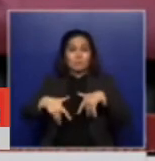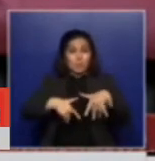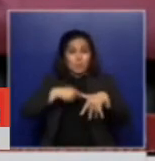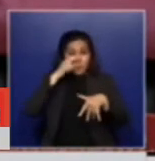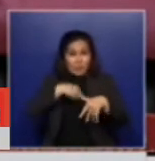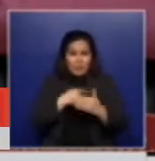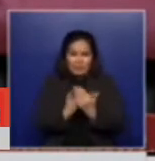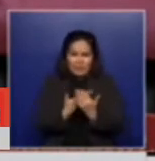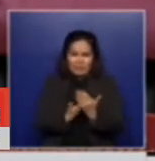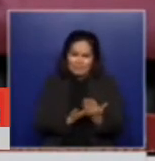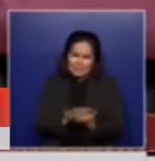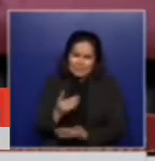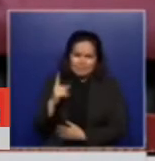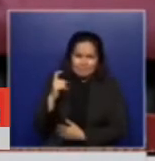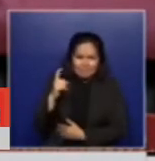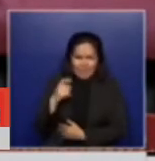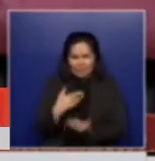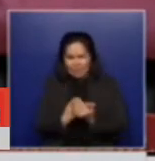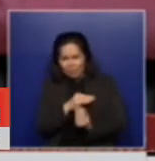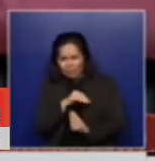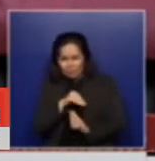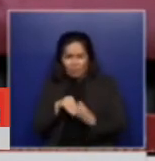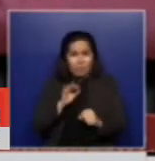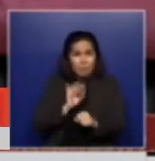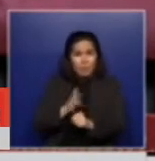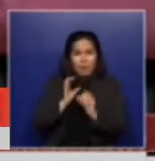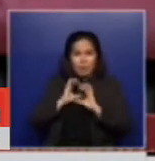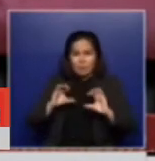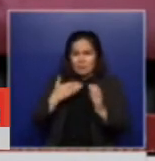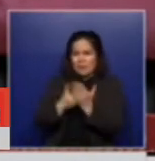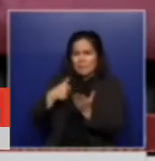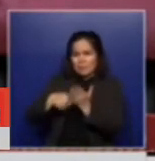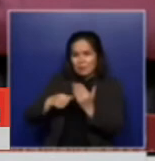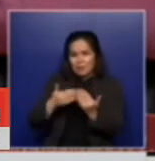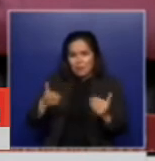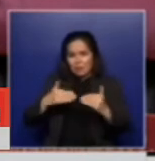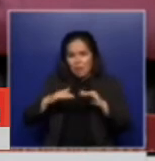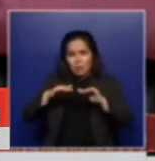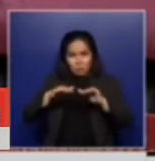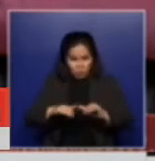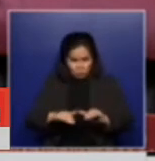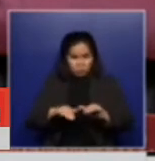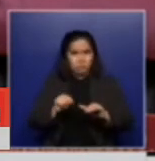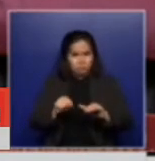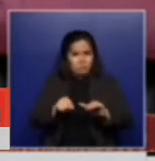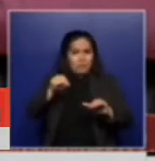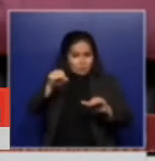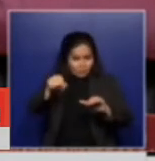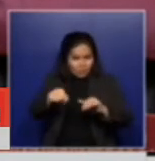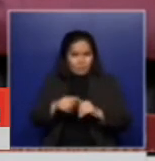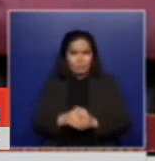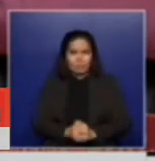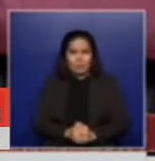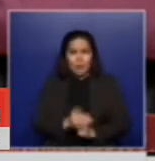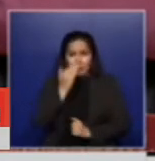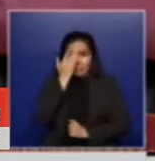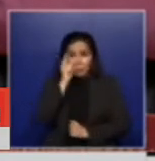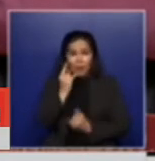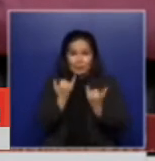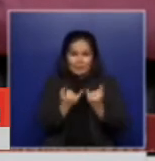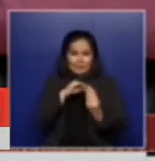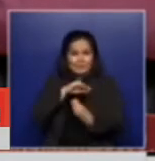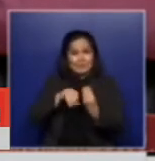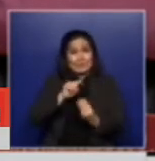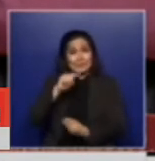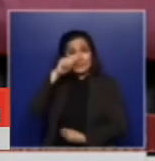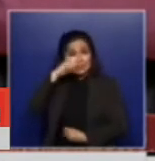ำลังซื้อครับทำให้รัฐบาลเนี่ยจัดเก็บภาษีได้น้อยลงอันนี้ถูกต้องฟันธงแน่นอนแสดงให้เห็นว่าเศรษฐกิจไทยเนี่ย